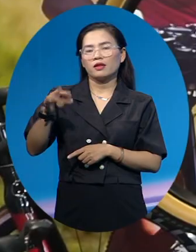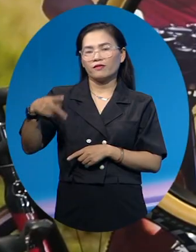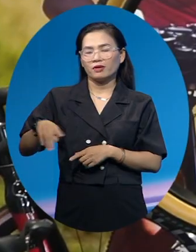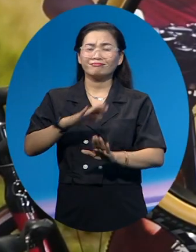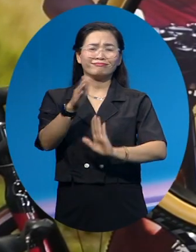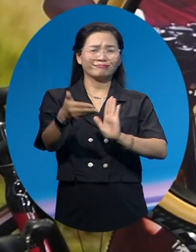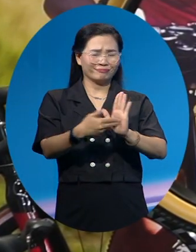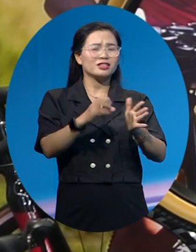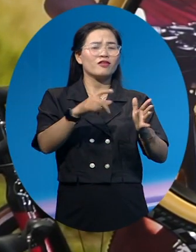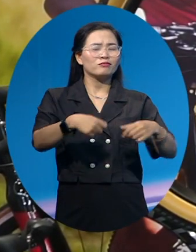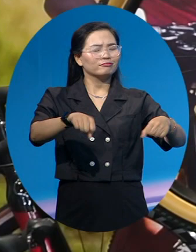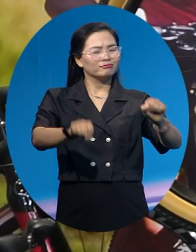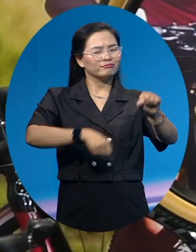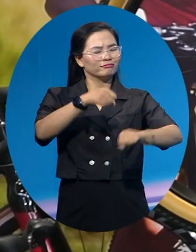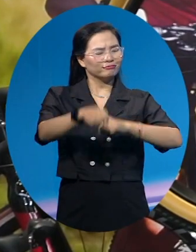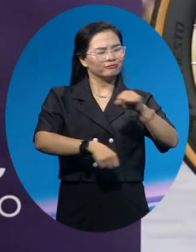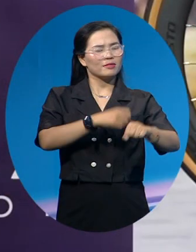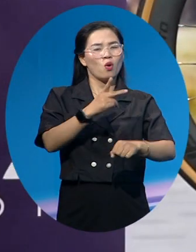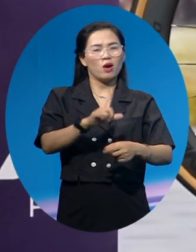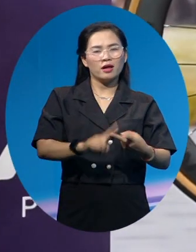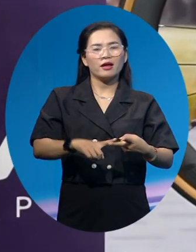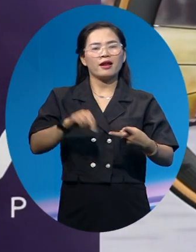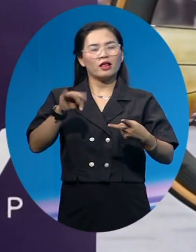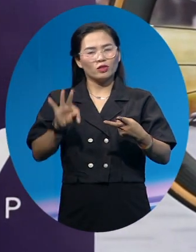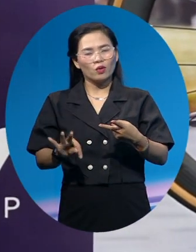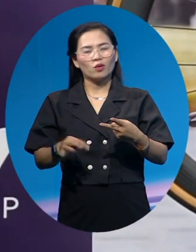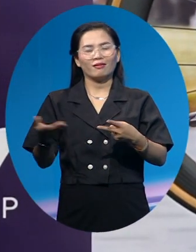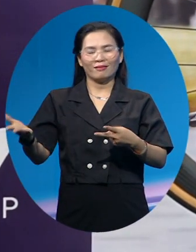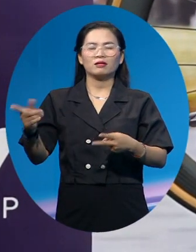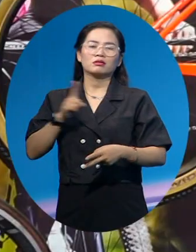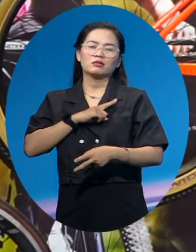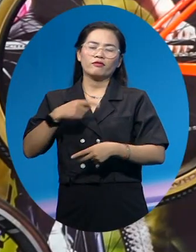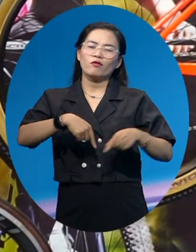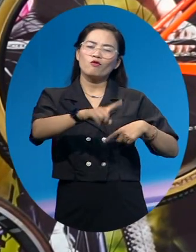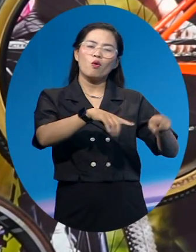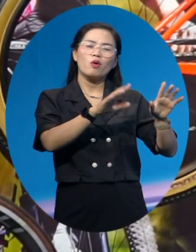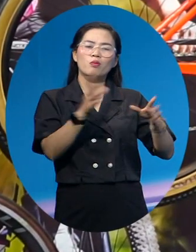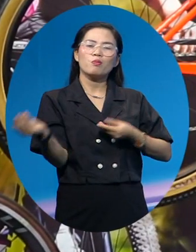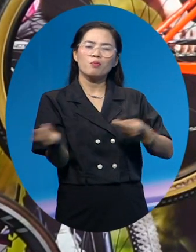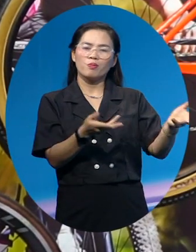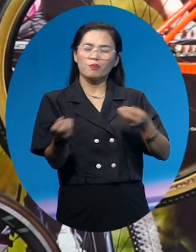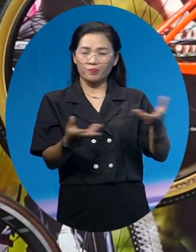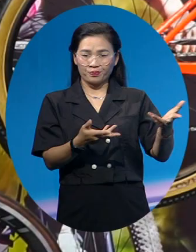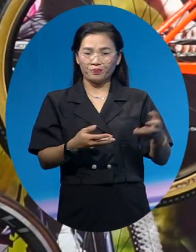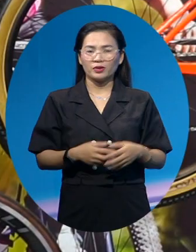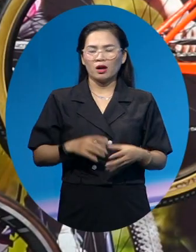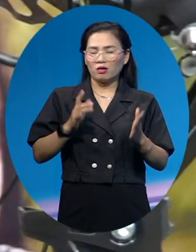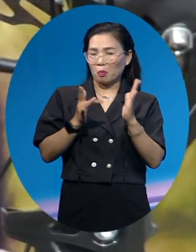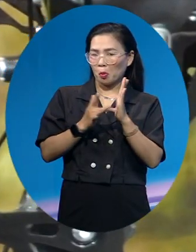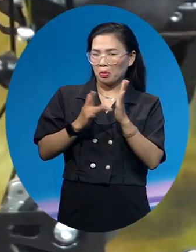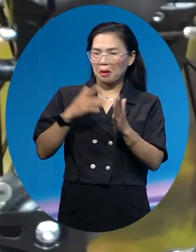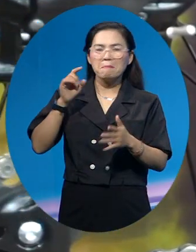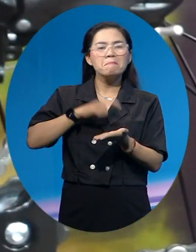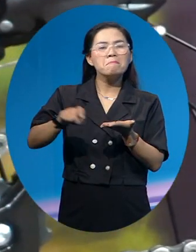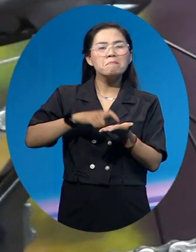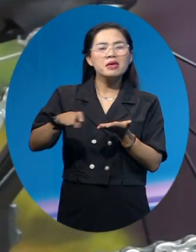khách tham quan các sản phẩm xe đạp coi và xe đạp nesto do đơn vị phong phối độc quyền là thương hiệu xe đạp công nghệ mỹ với mức giá